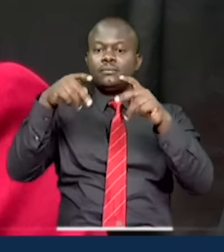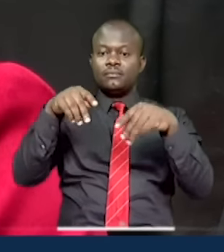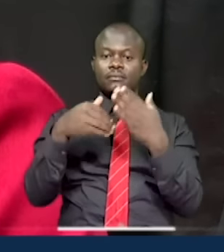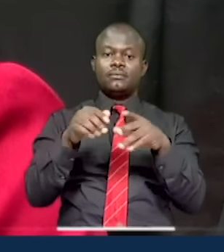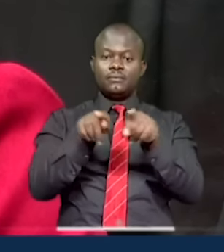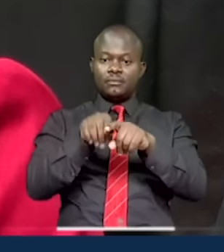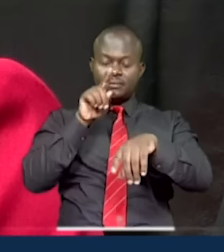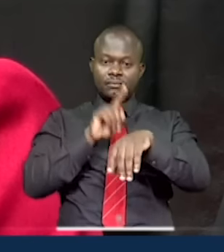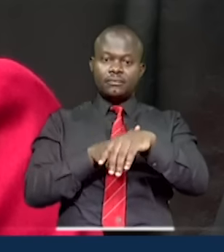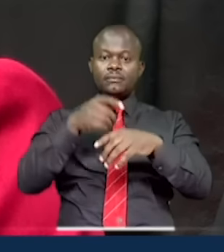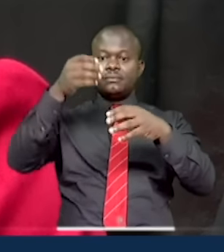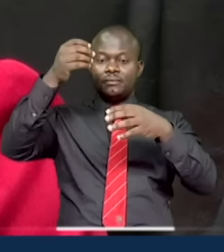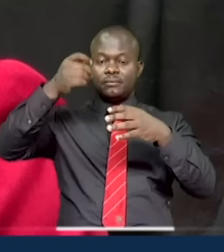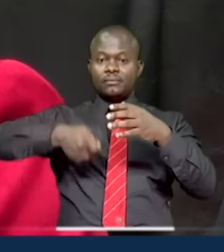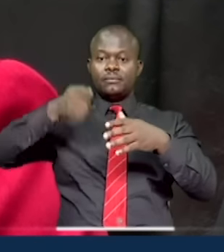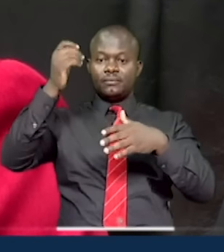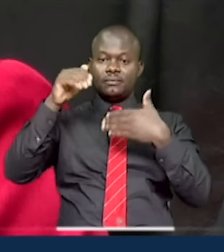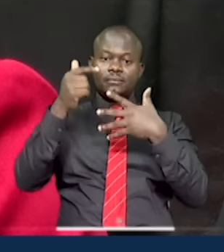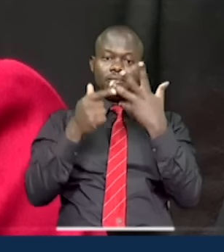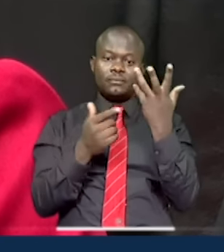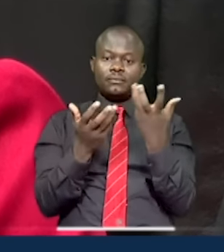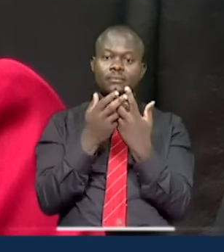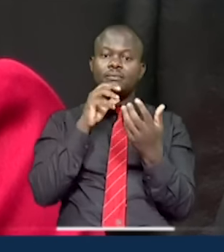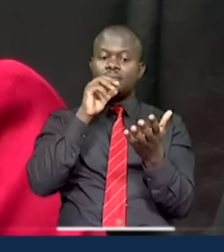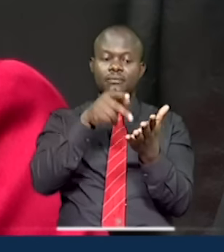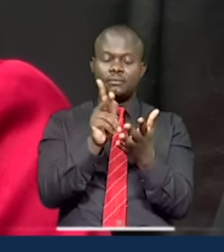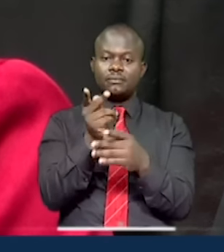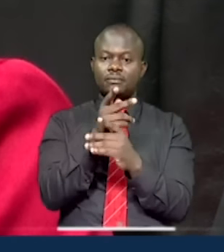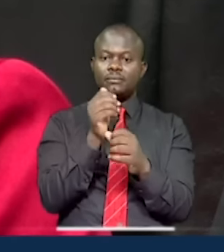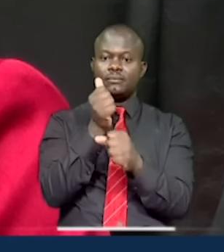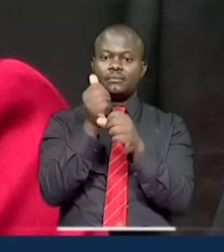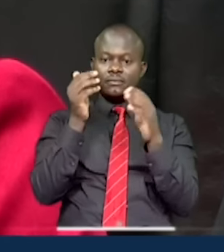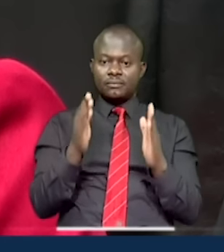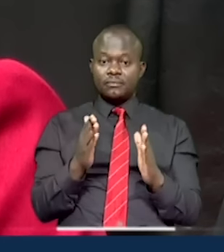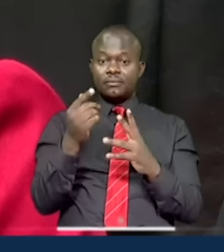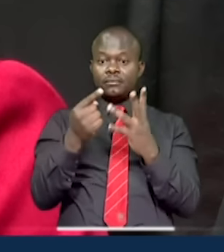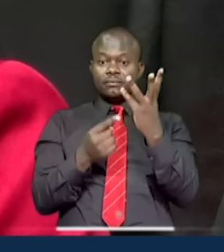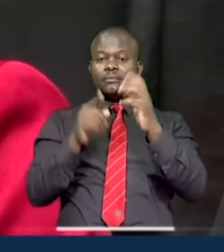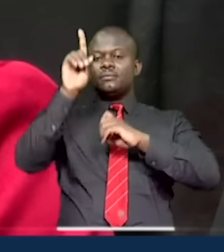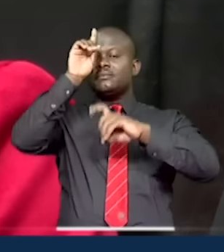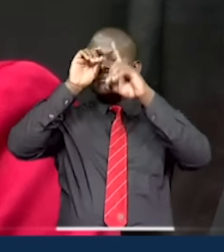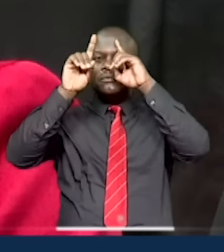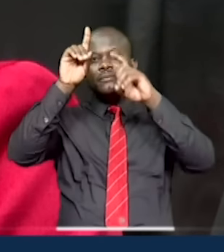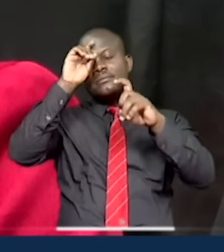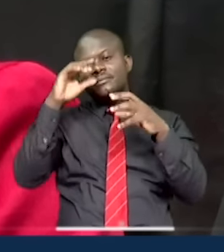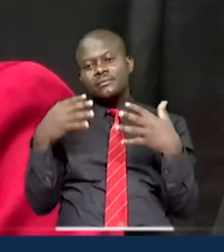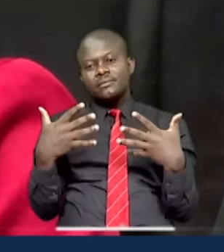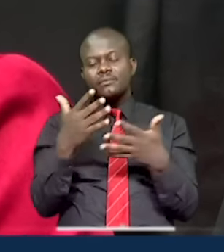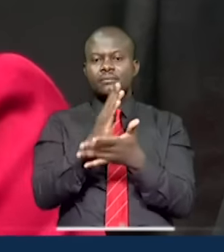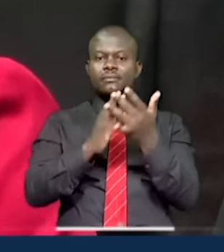mutana umucamanza. Niki ngiki kijyanye na unpaid care work anga nibajije hari